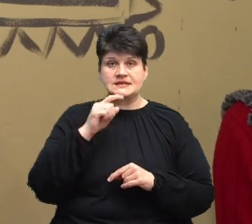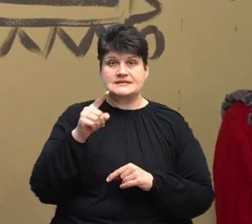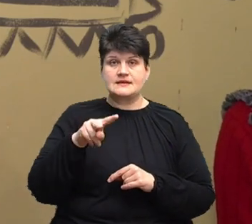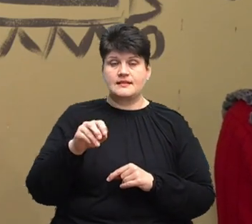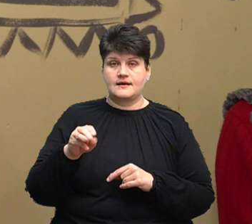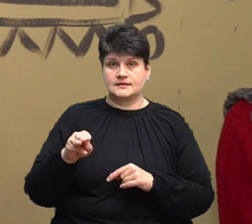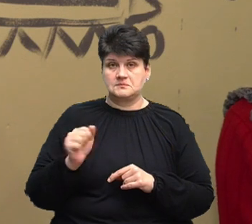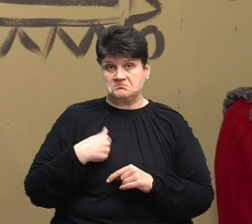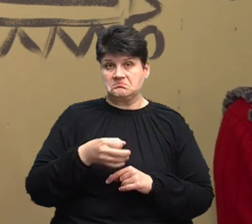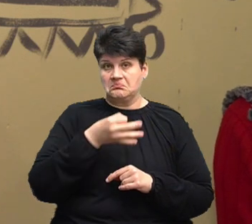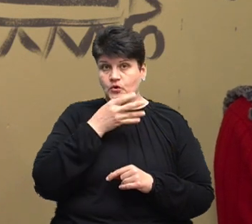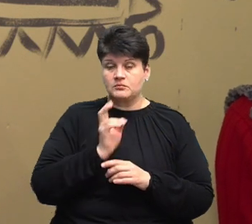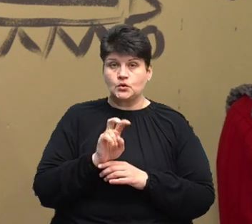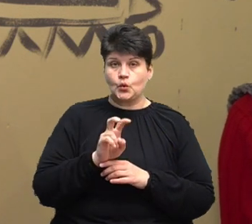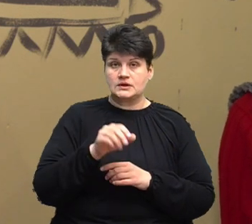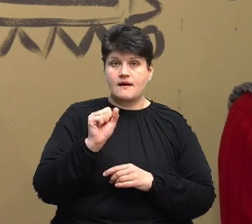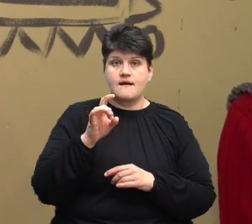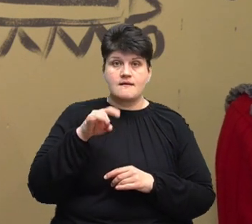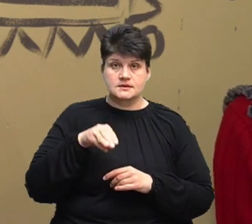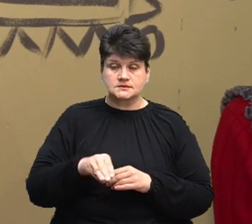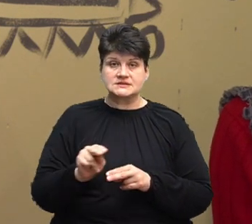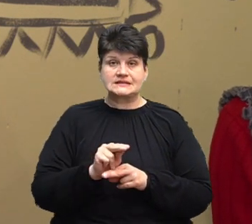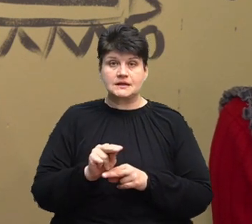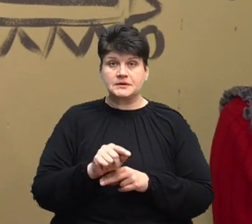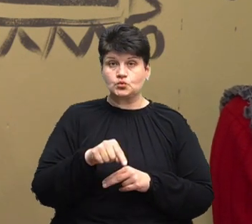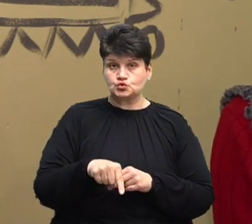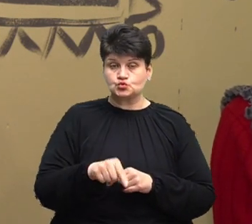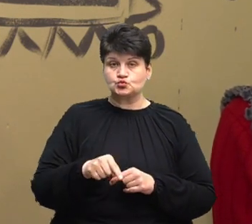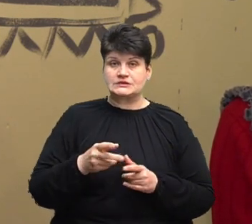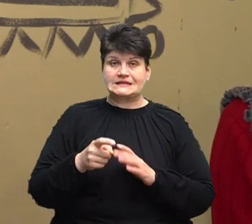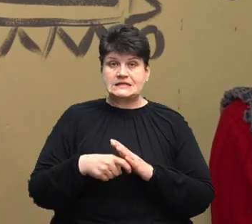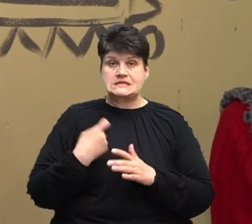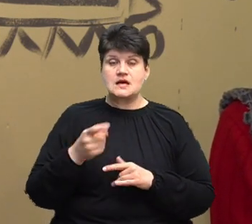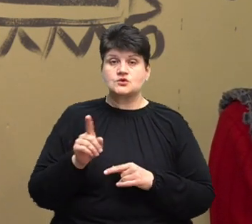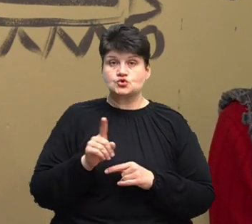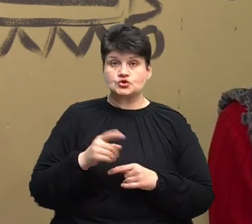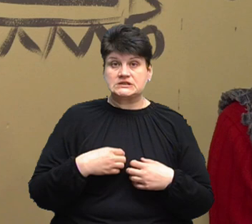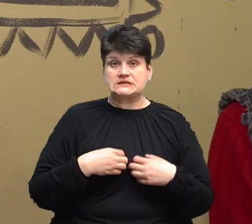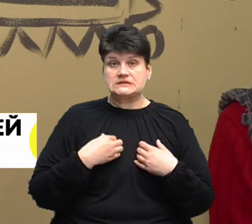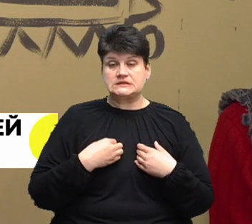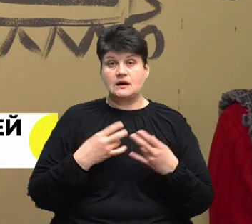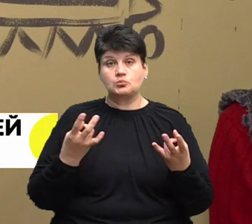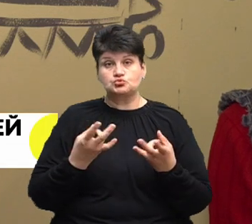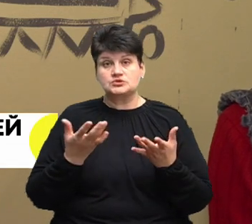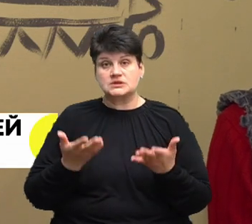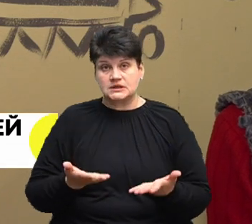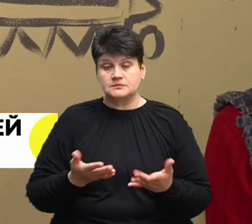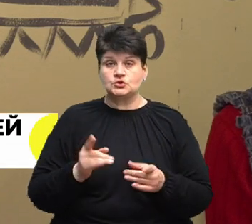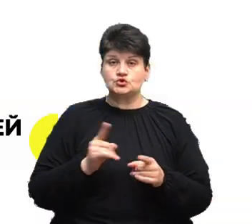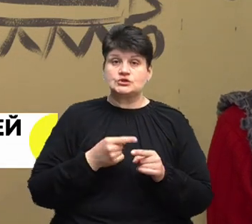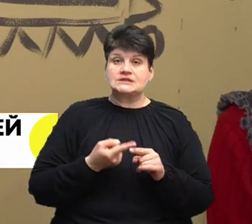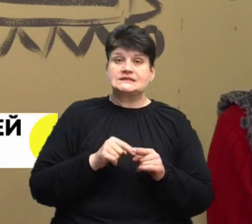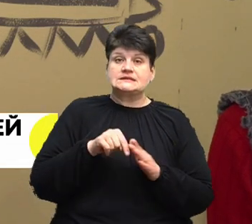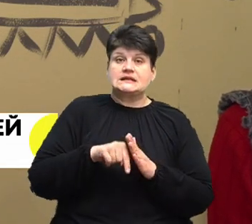подобається ходити на арт-терапію, тому що тут дізналися, що страх потрібен, що таке